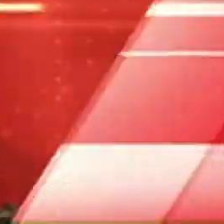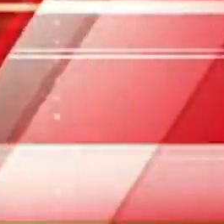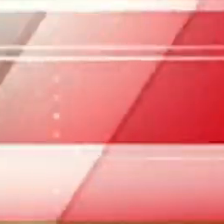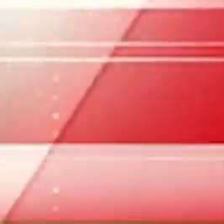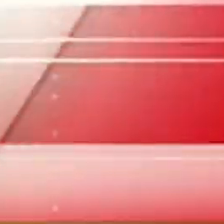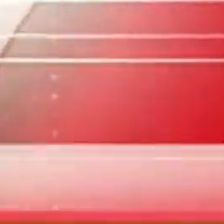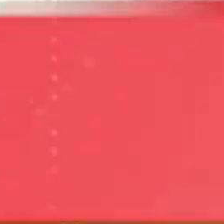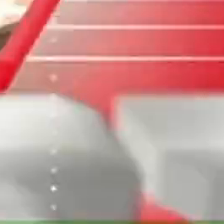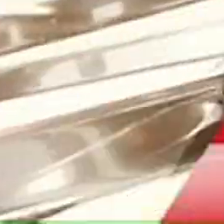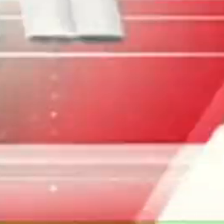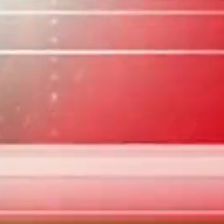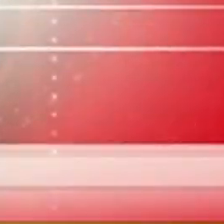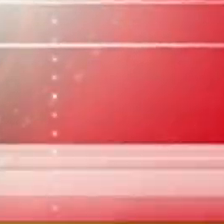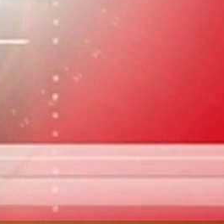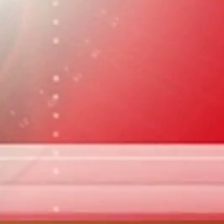Музика